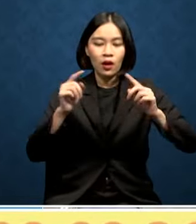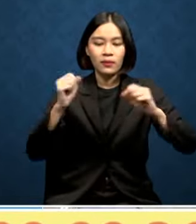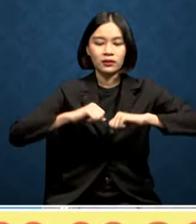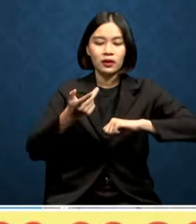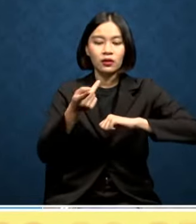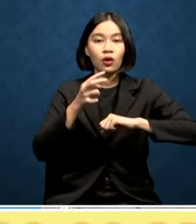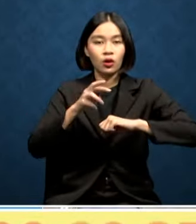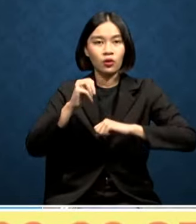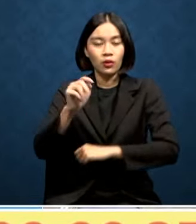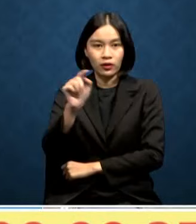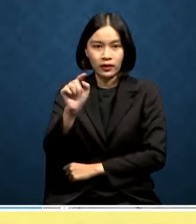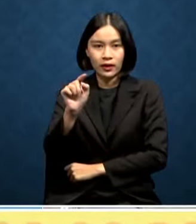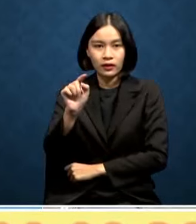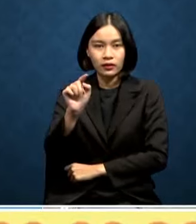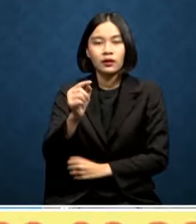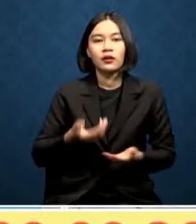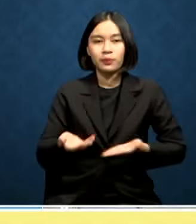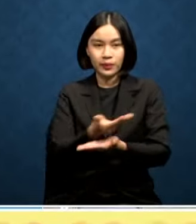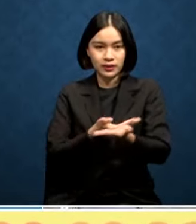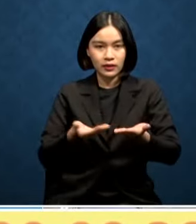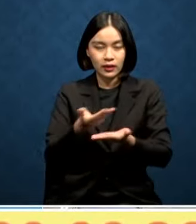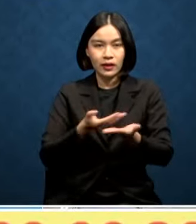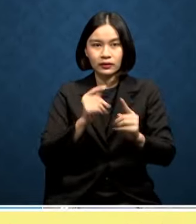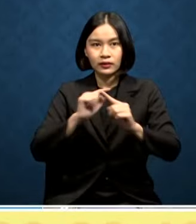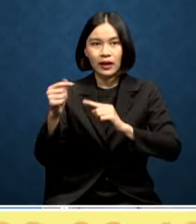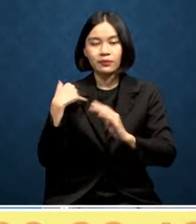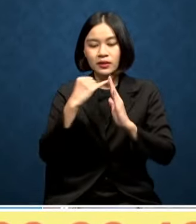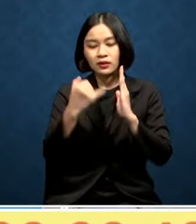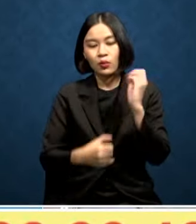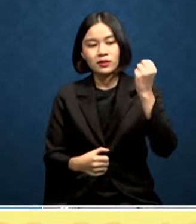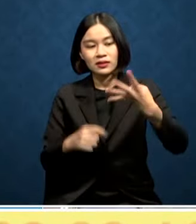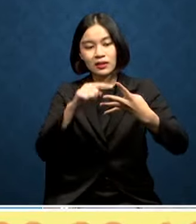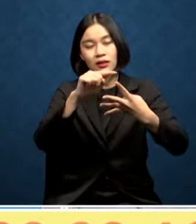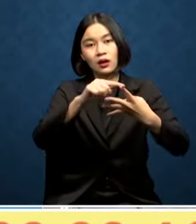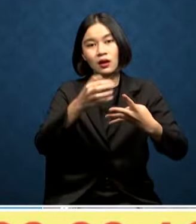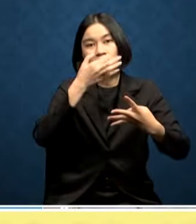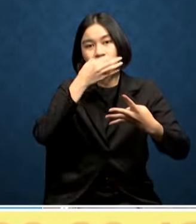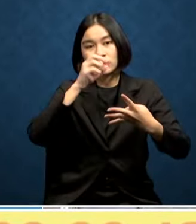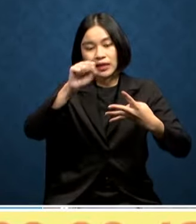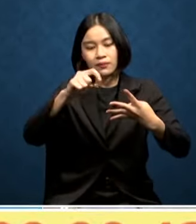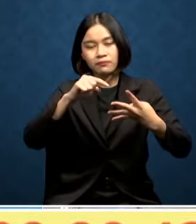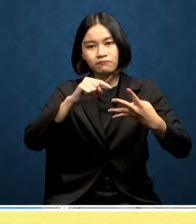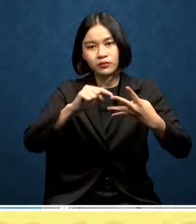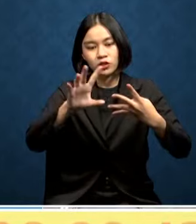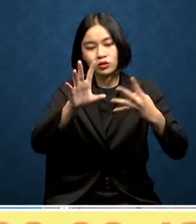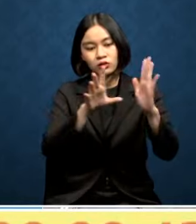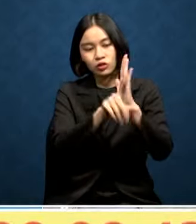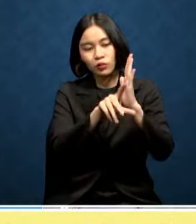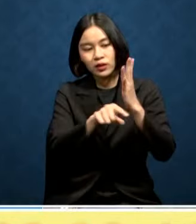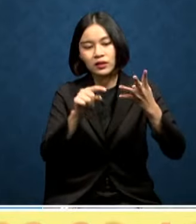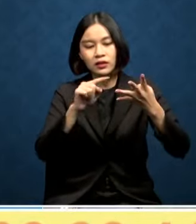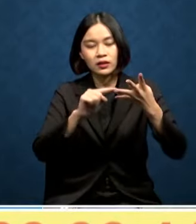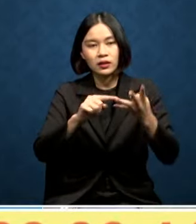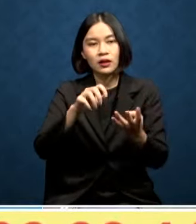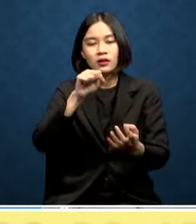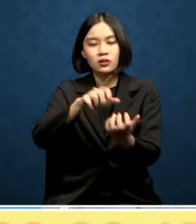เนี่ยเอ่อให้พิจารณานะครับ 4จังหวัดด้วยกันสมุทรสาครชลบุรีสมุทรปราการและระยองนะ